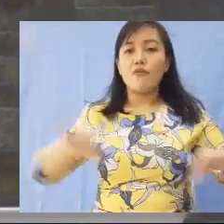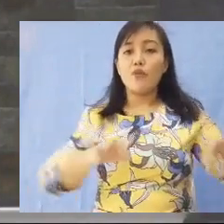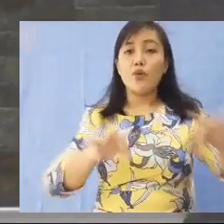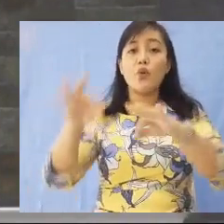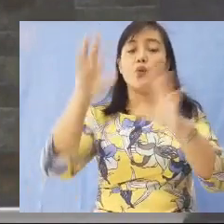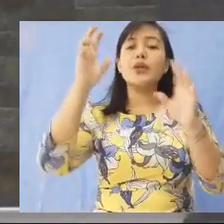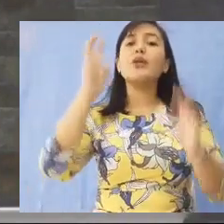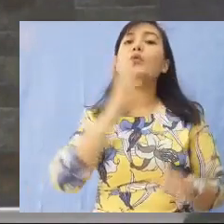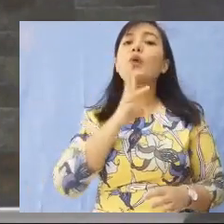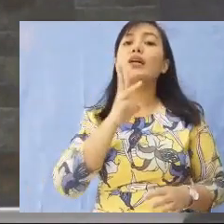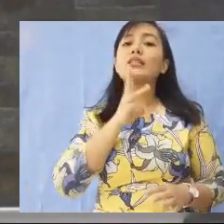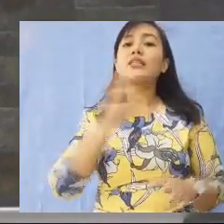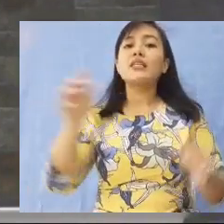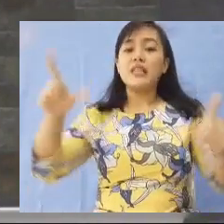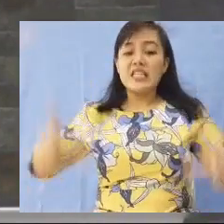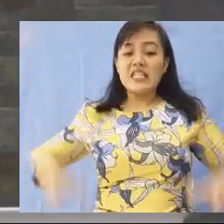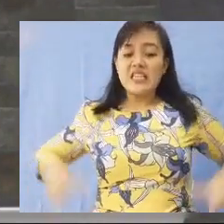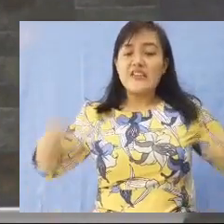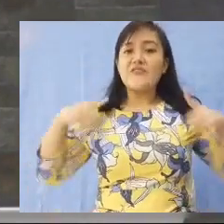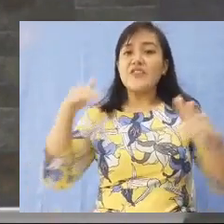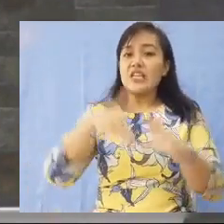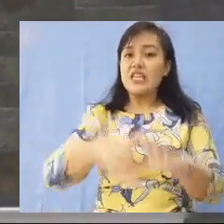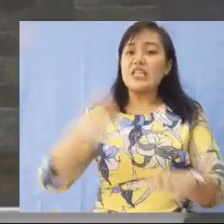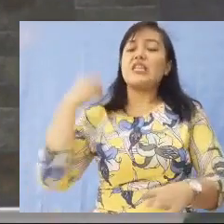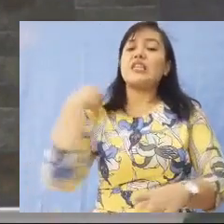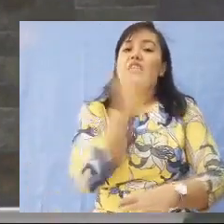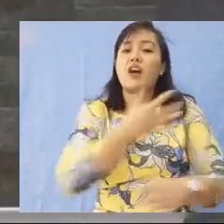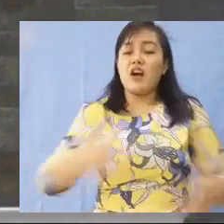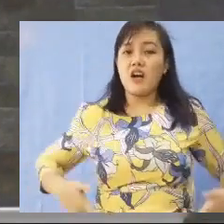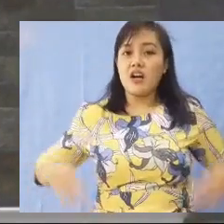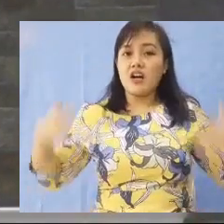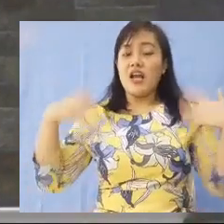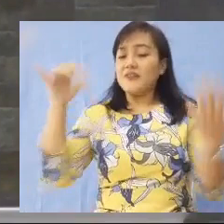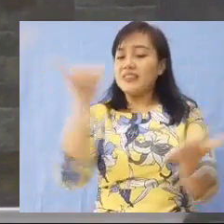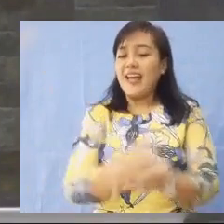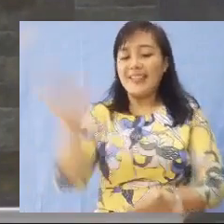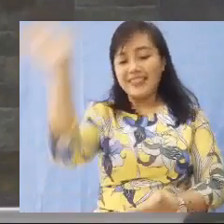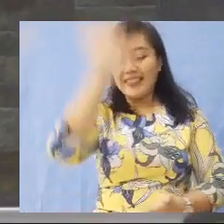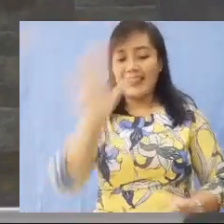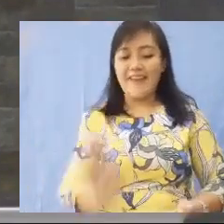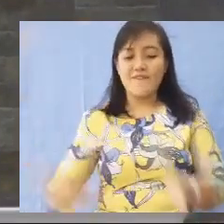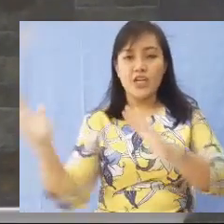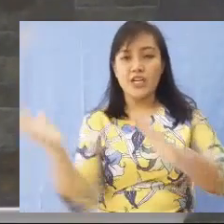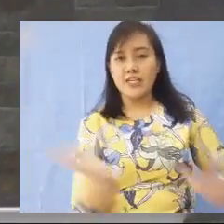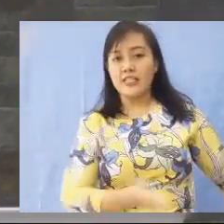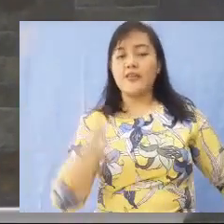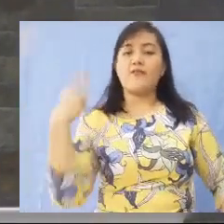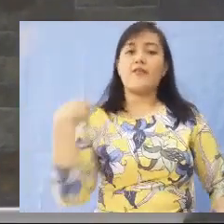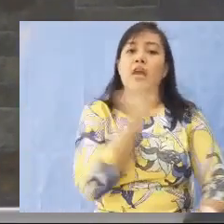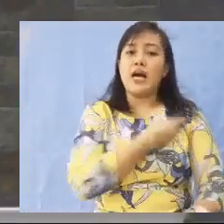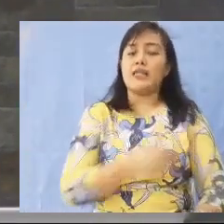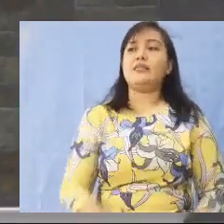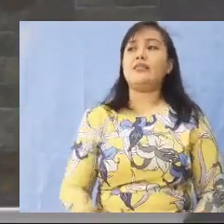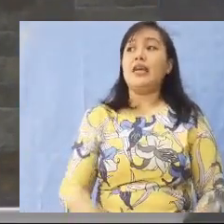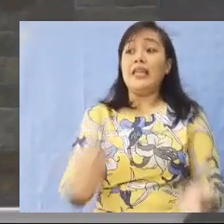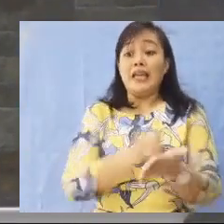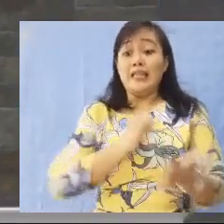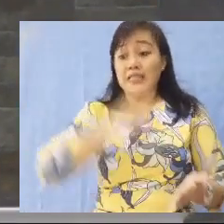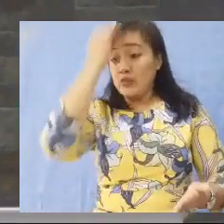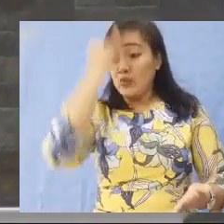na kailanman hindi yan mawawala. Kaya nga, ang sabi ng Panginoong Jesucristo, hindi ka na